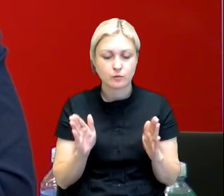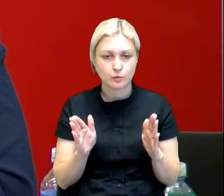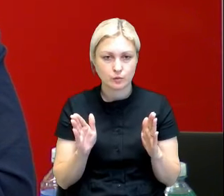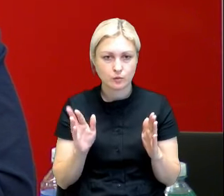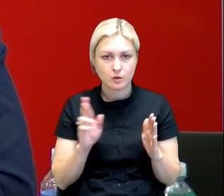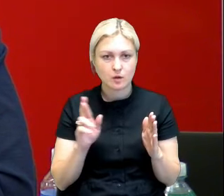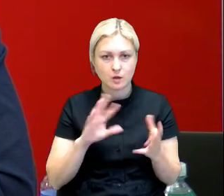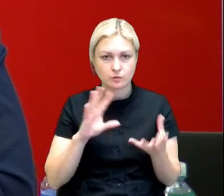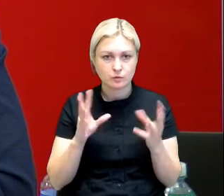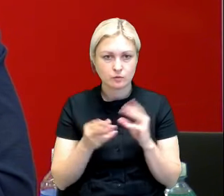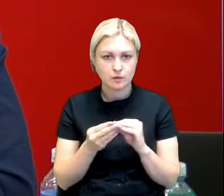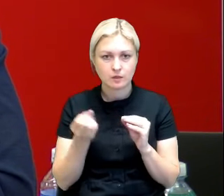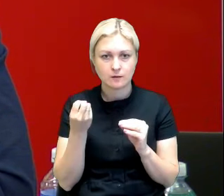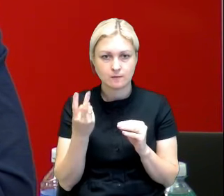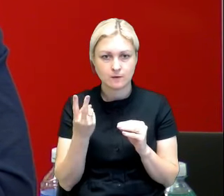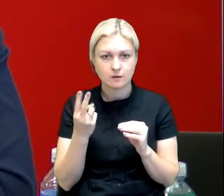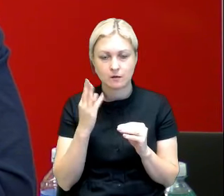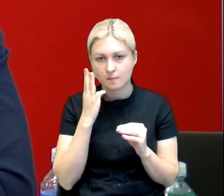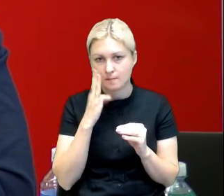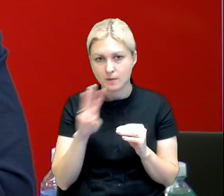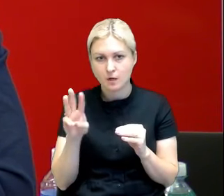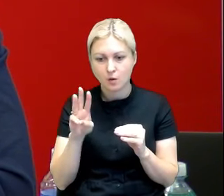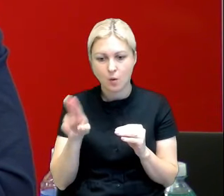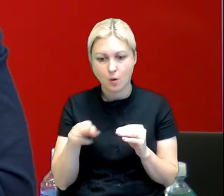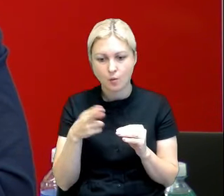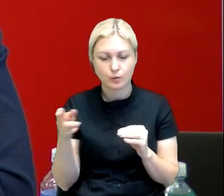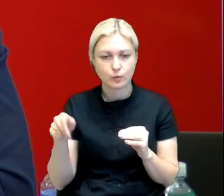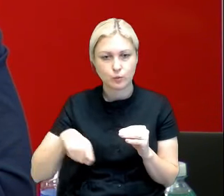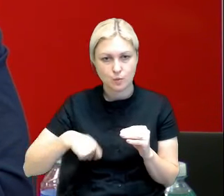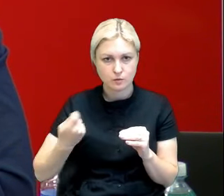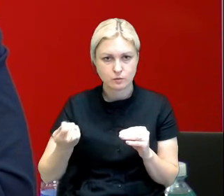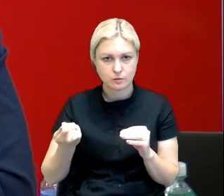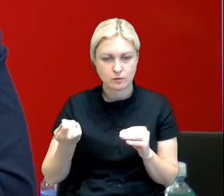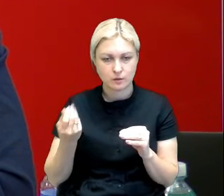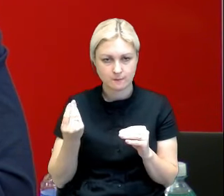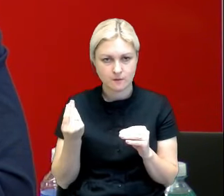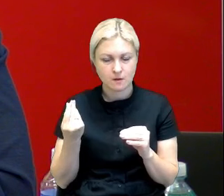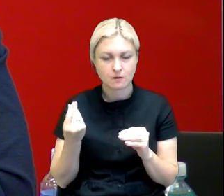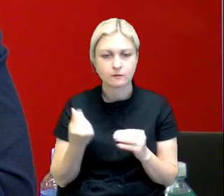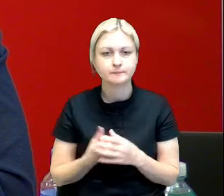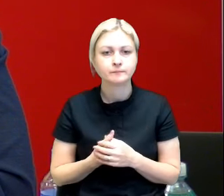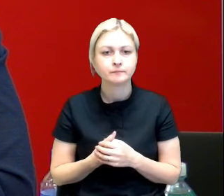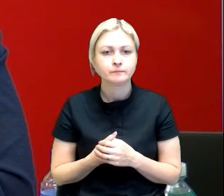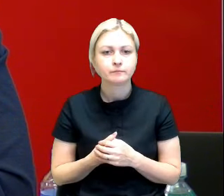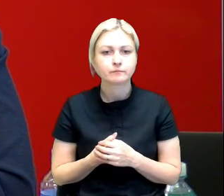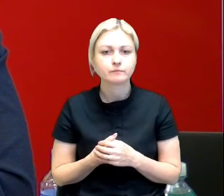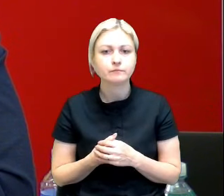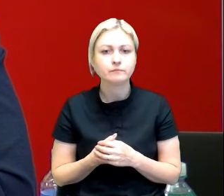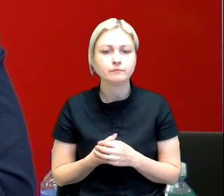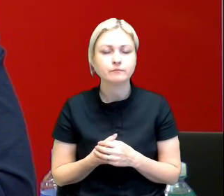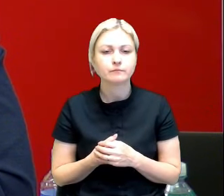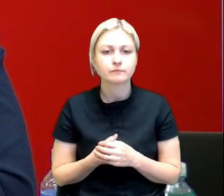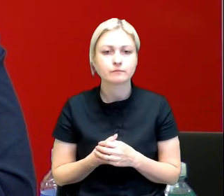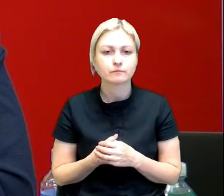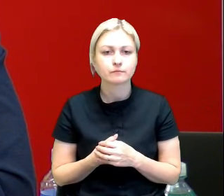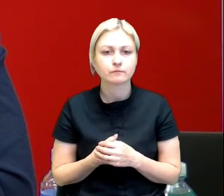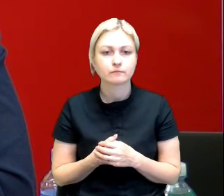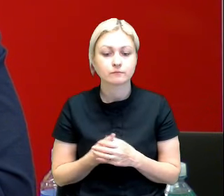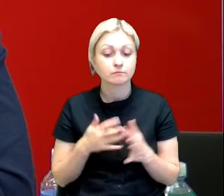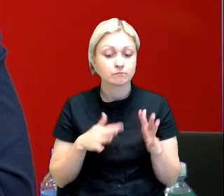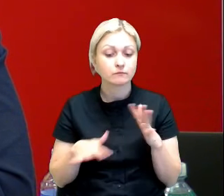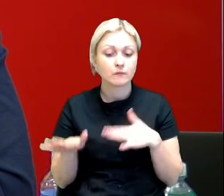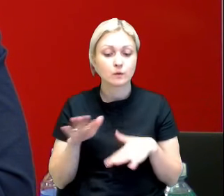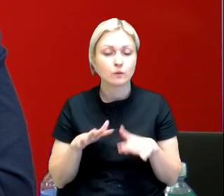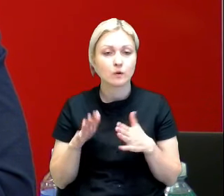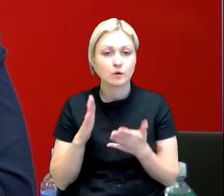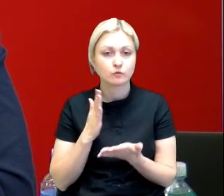milijonų eurų nuostolis finansinis nuostolis tai sutikit kad situacija